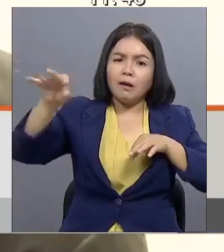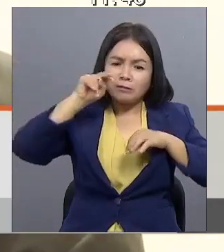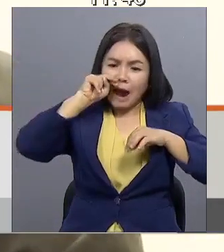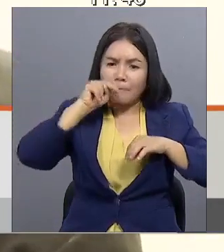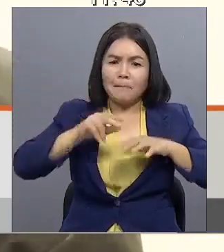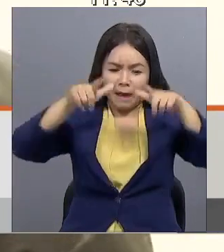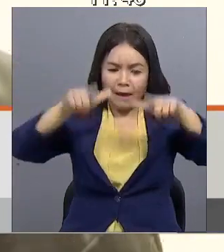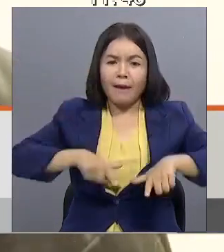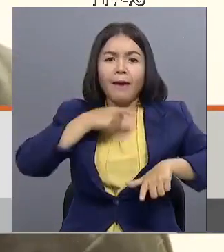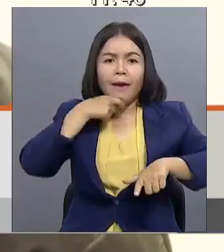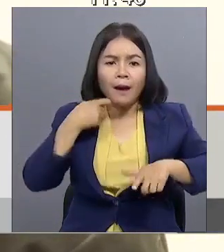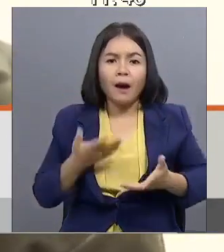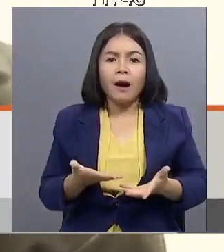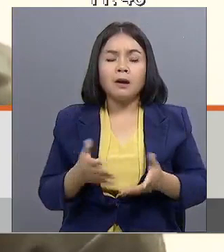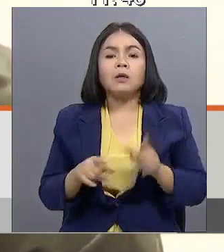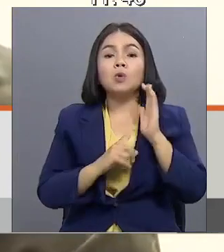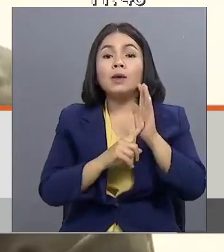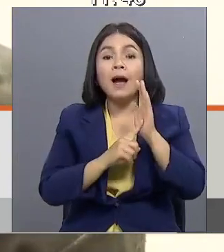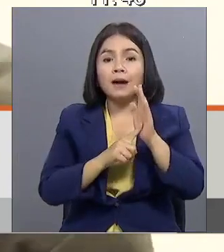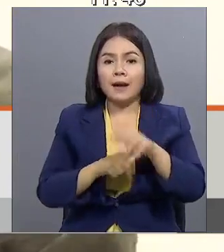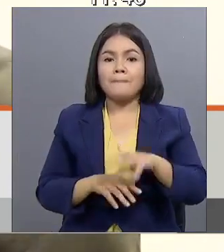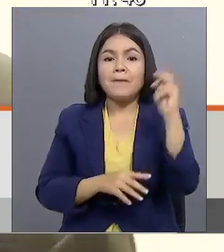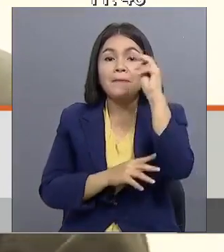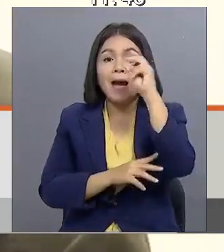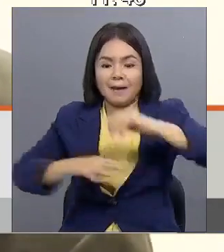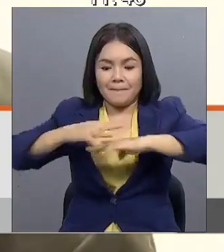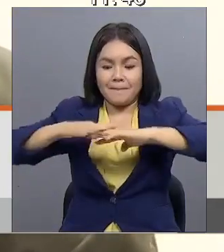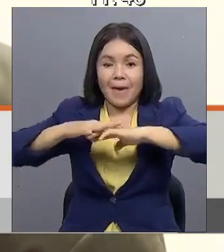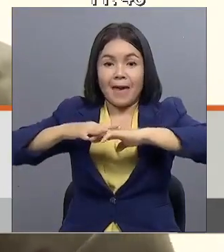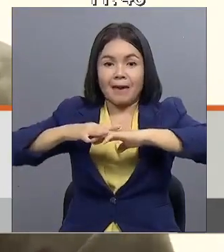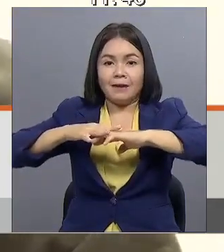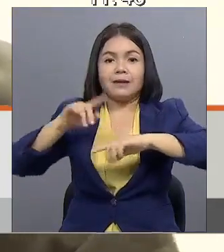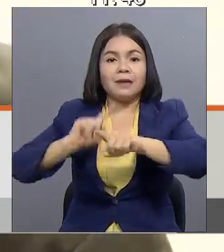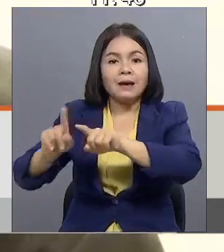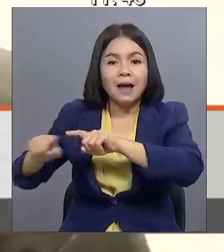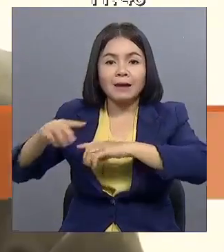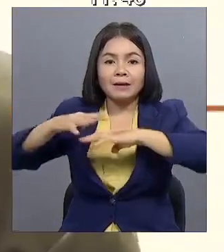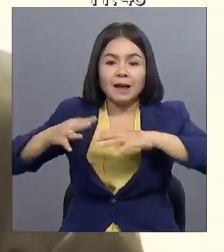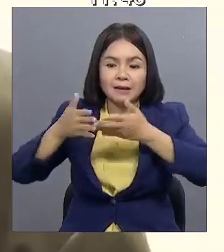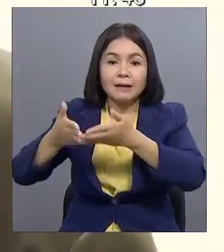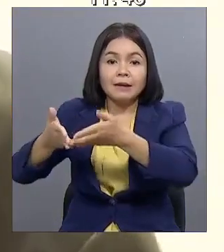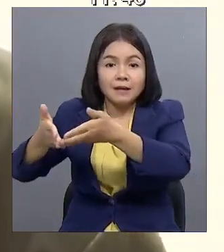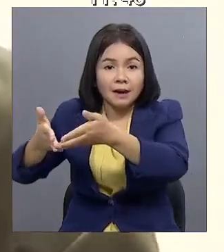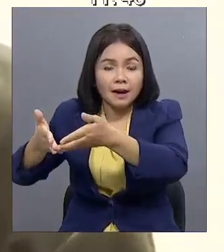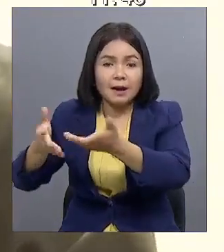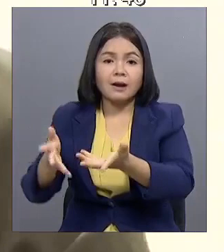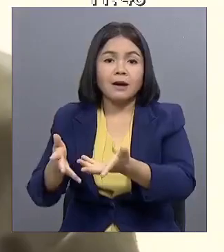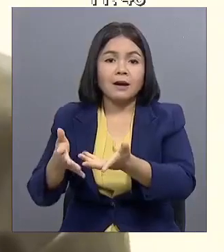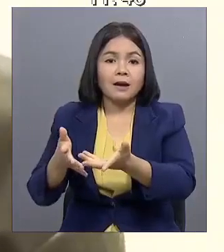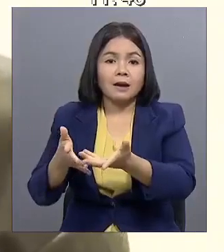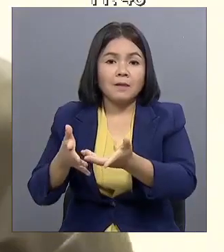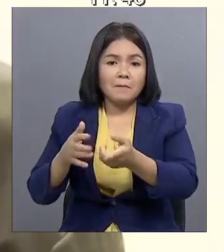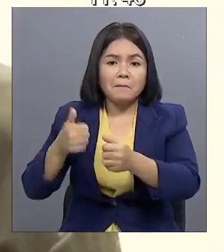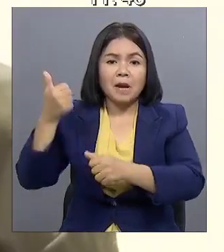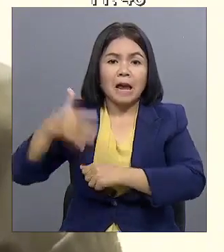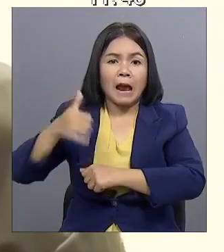กูยังเลยยังสมมติว่าแปรเนาะแปรที่เขาอยู่กันเนี่ยถ้าลงบาดาลน้ำก็คือว่าไปบ่